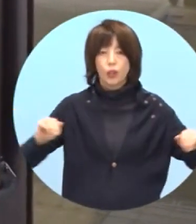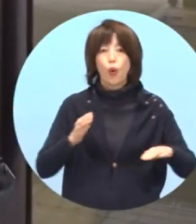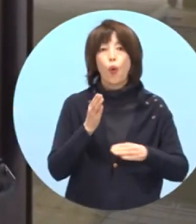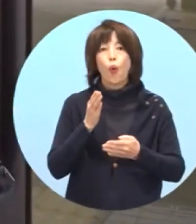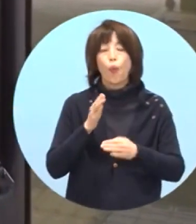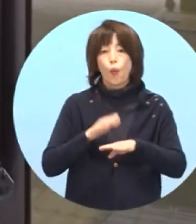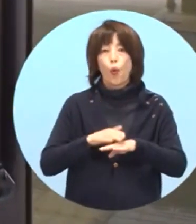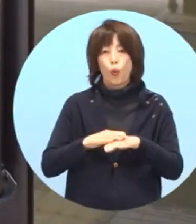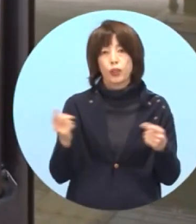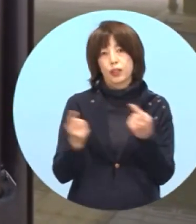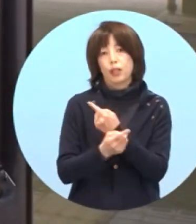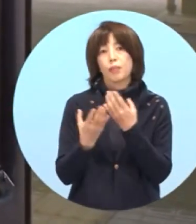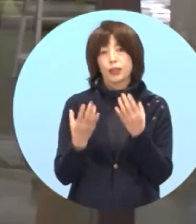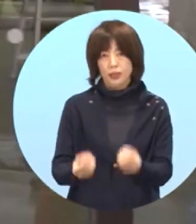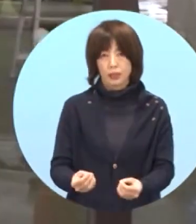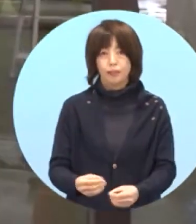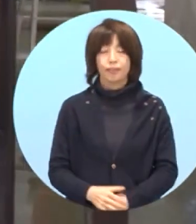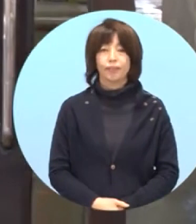変わりました。